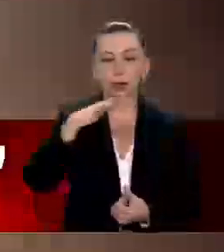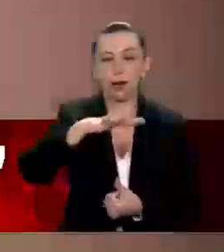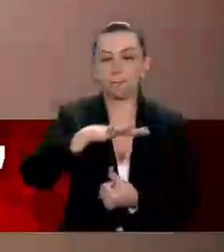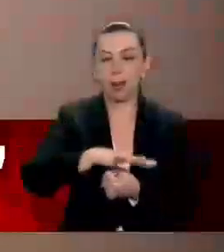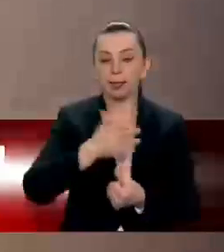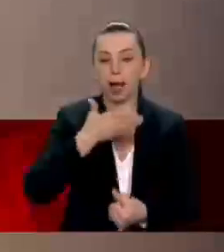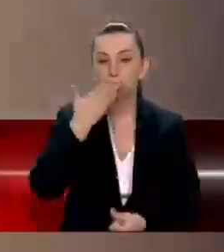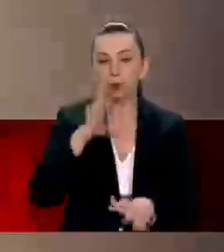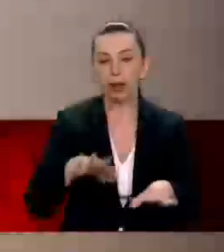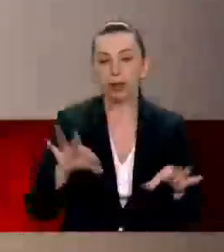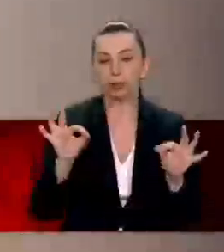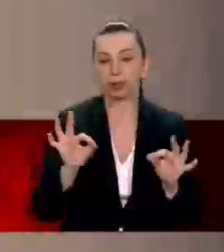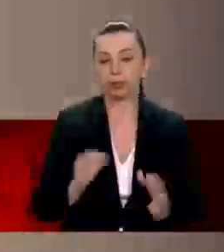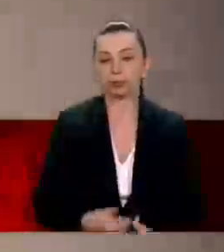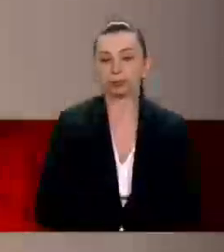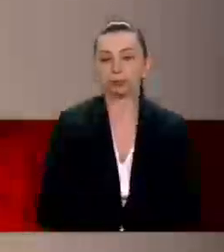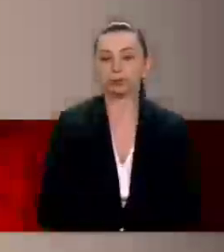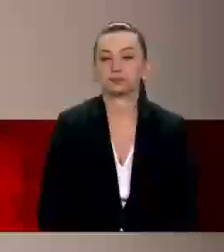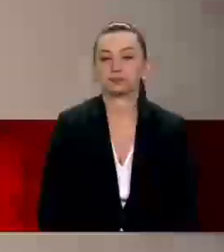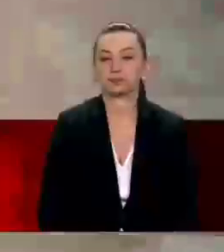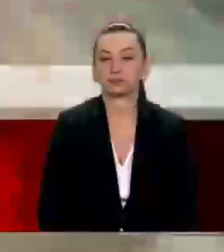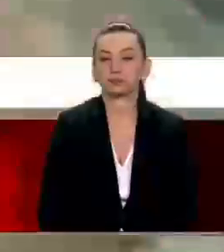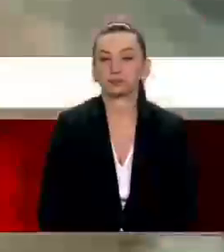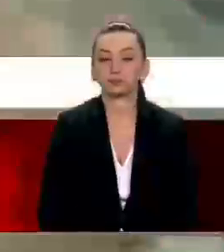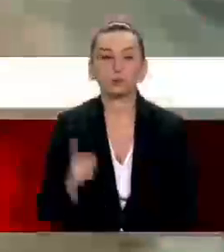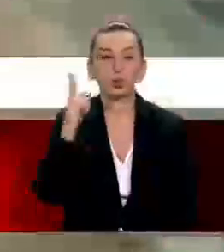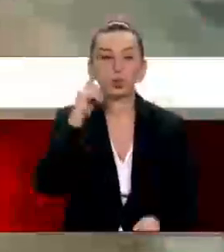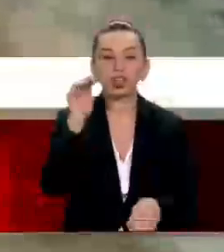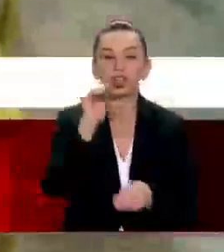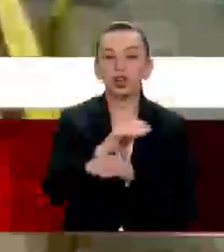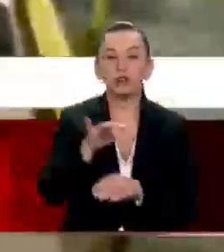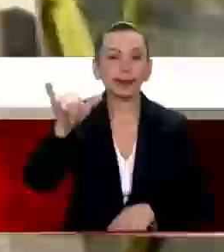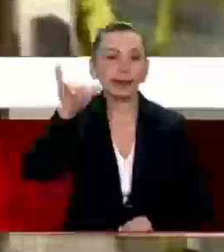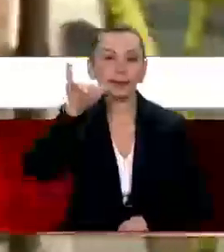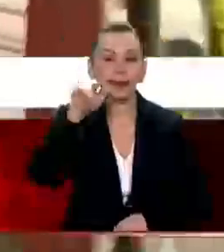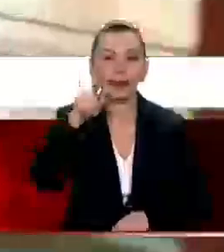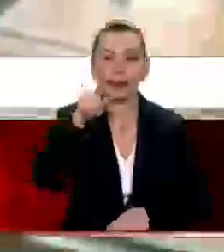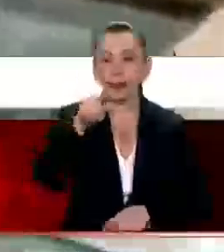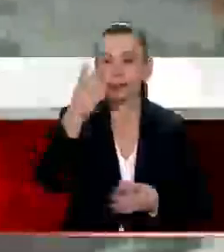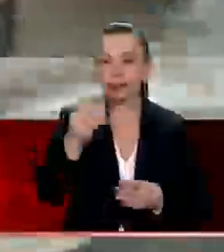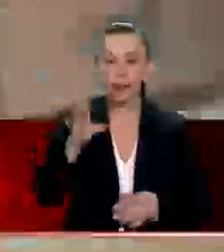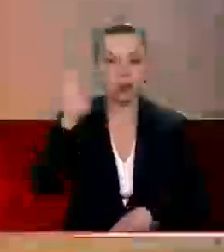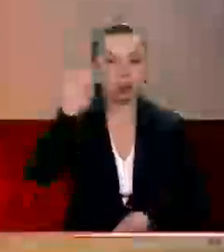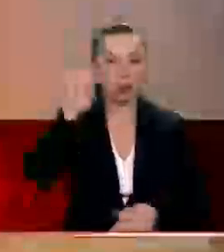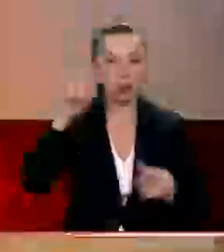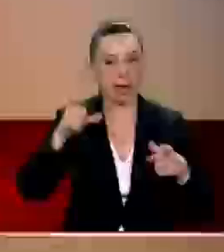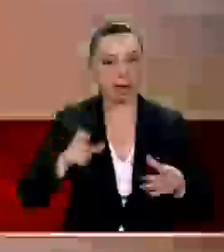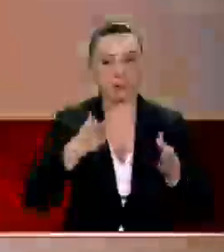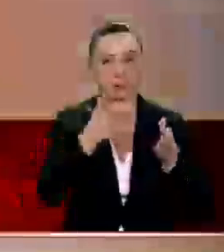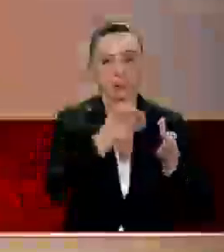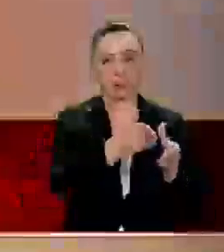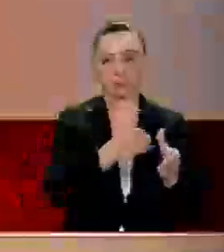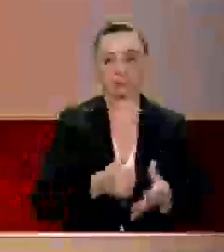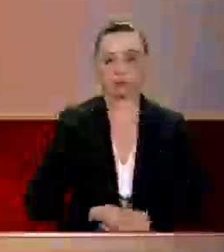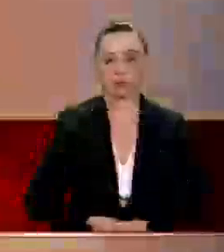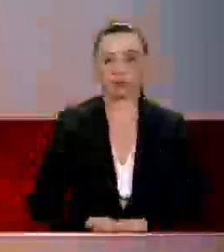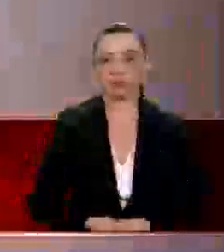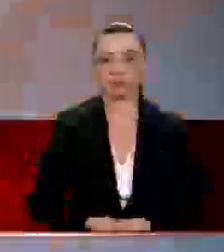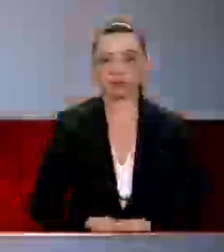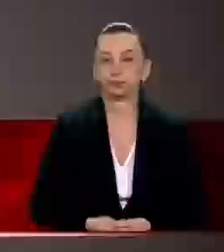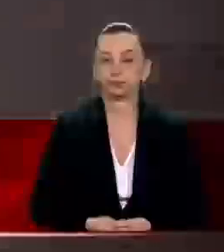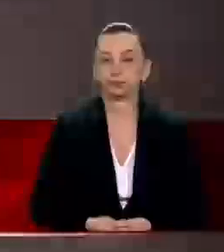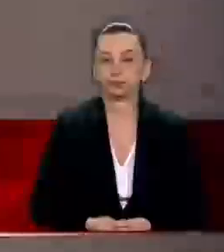hazır. Oo, güzel güzel orada sıcak sıcak. Ünlü şef İtalyan Danilo Zanna ise Malatya'daydı. Ekmekleri de ısıtma